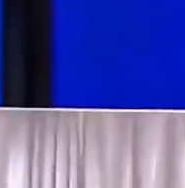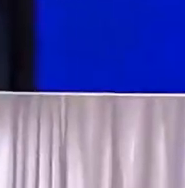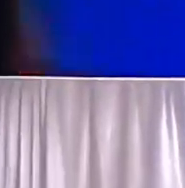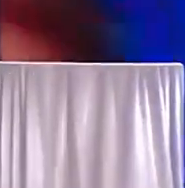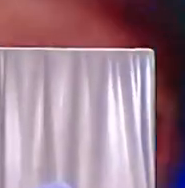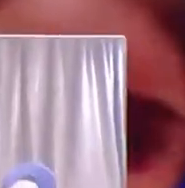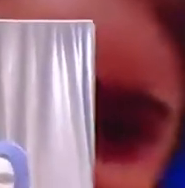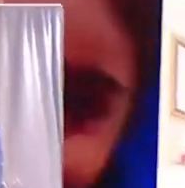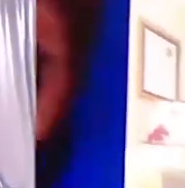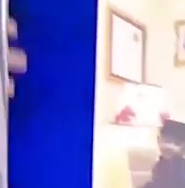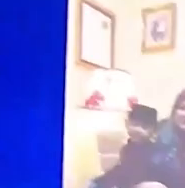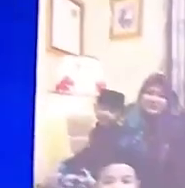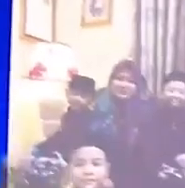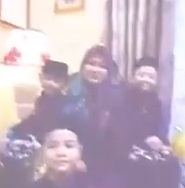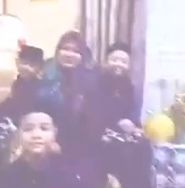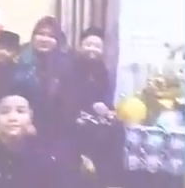ke syurga.